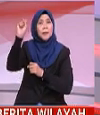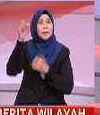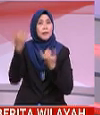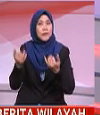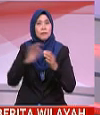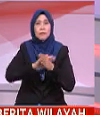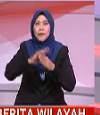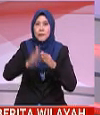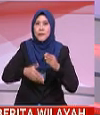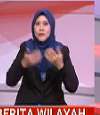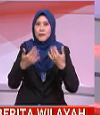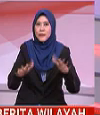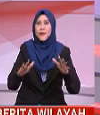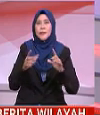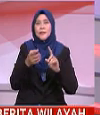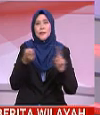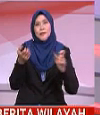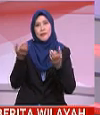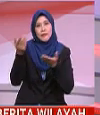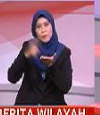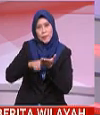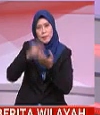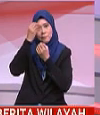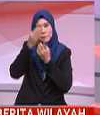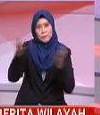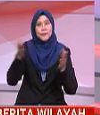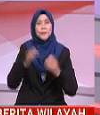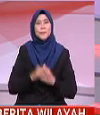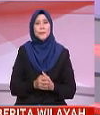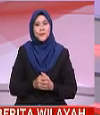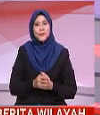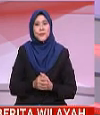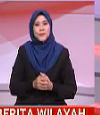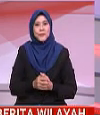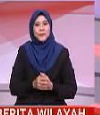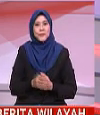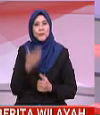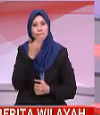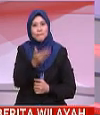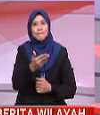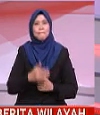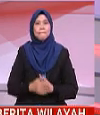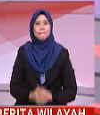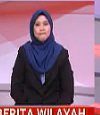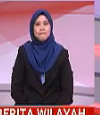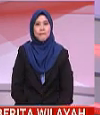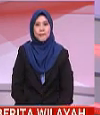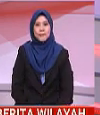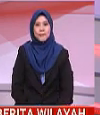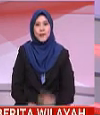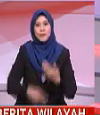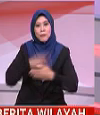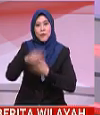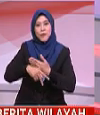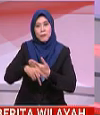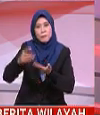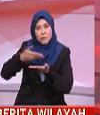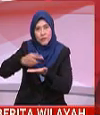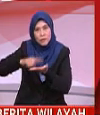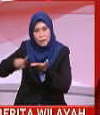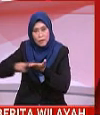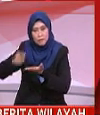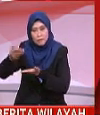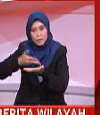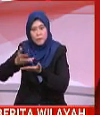antara fokus negeri di bawah bayu. Kita terus saja bersama Konstantin. Terima kasih Syuhaida dan salam sejahtera. Program saringan COVID-19